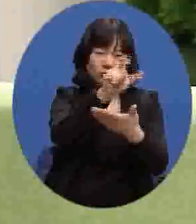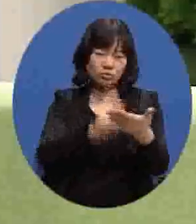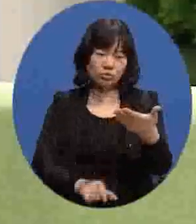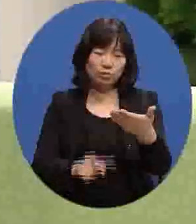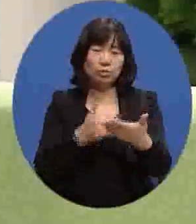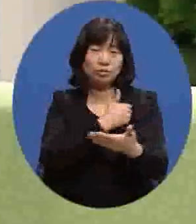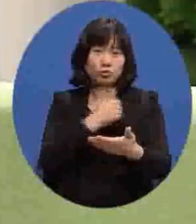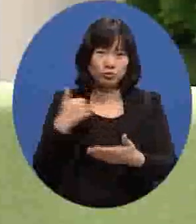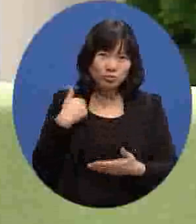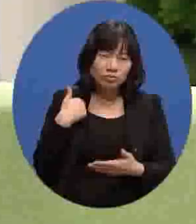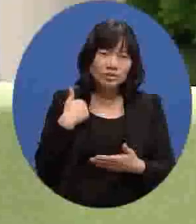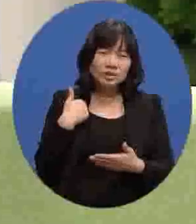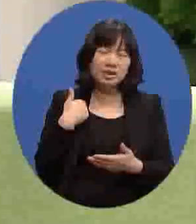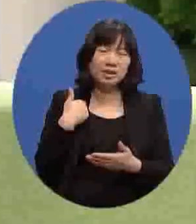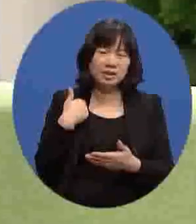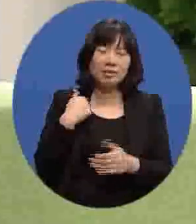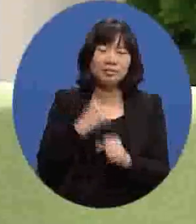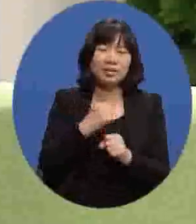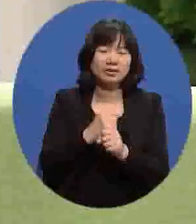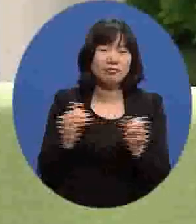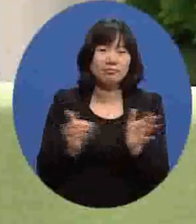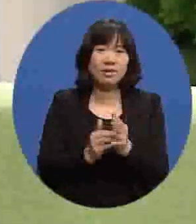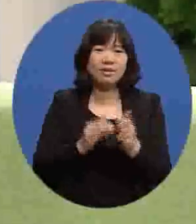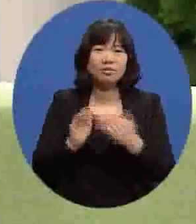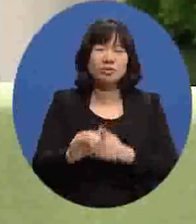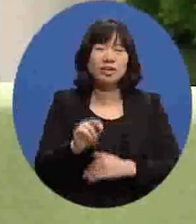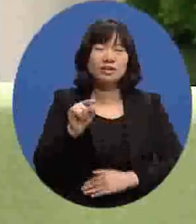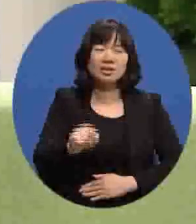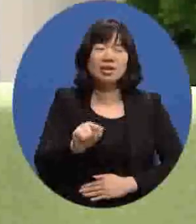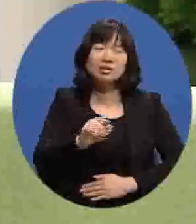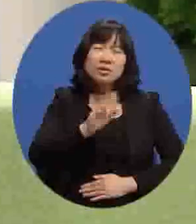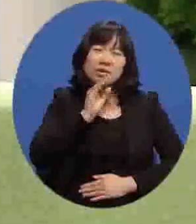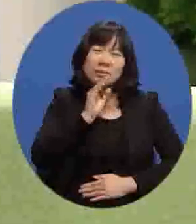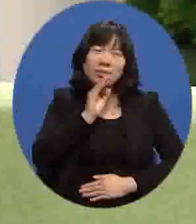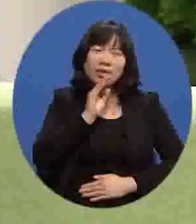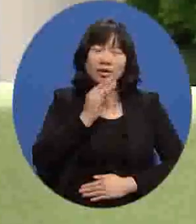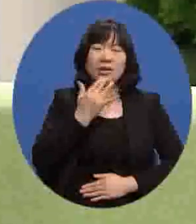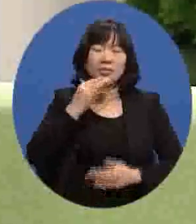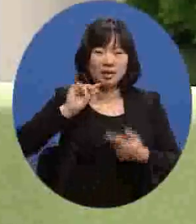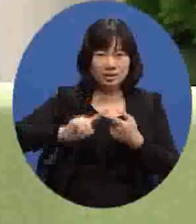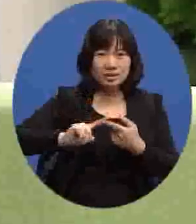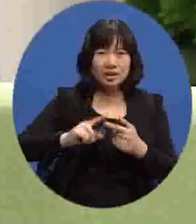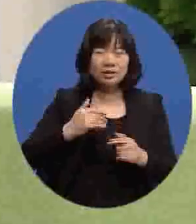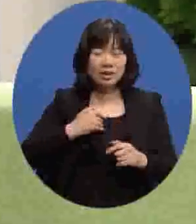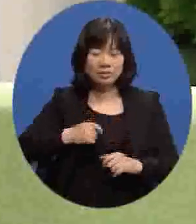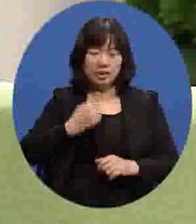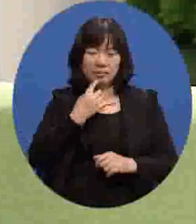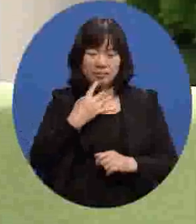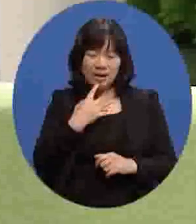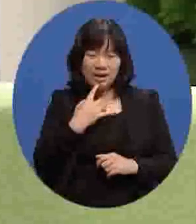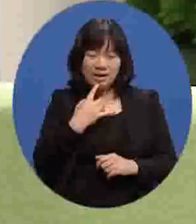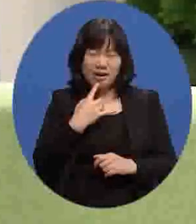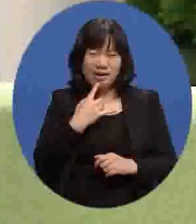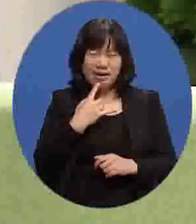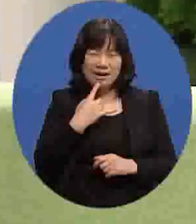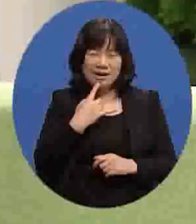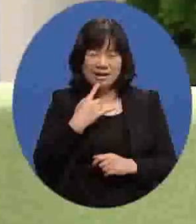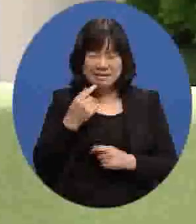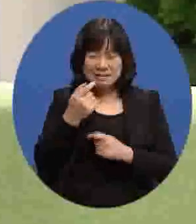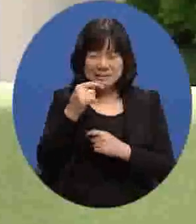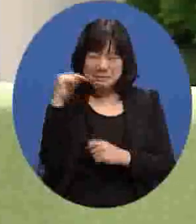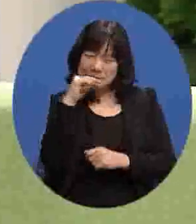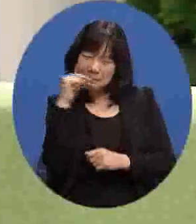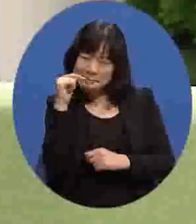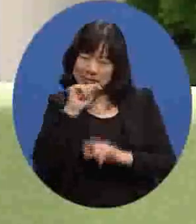충분히 이렇게 제공을 하시고 그리고 이게 과연 타당한가. 나 혼자만 너무 쫀쫀하게 잰 건